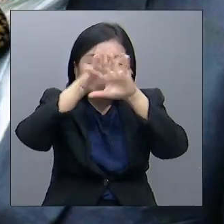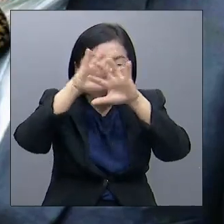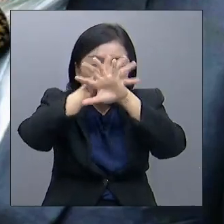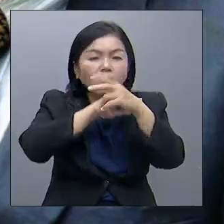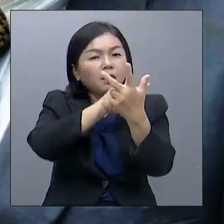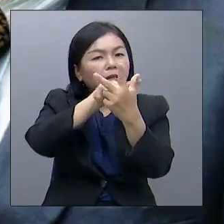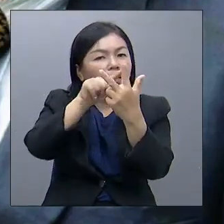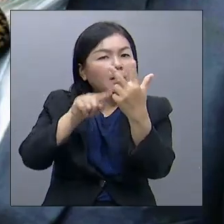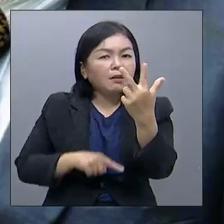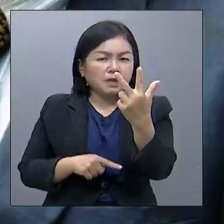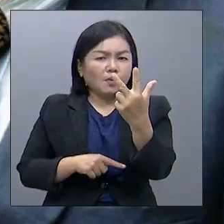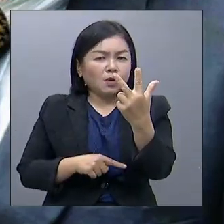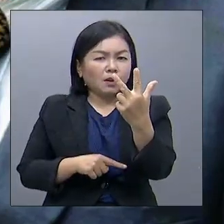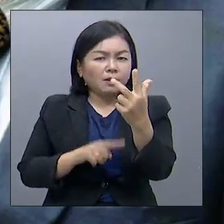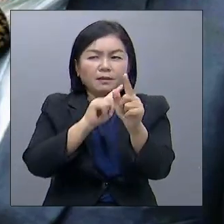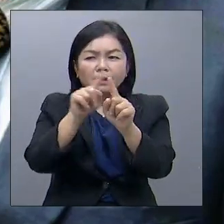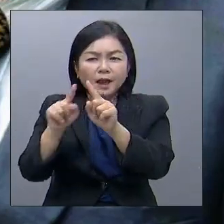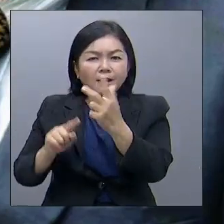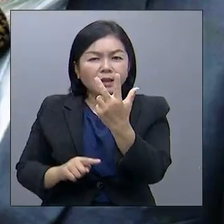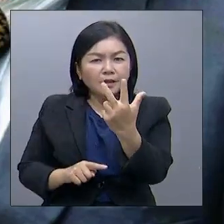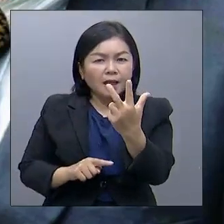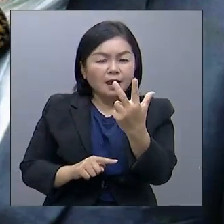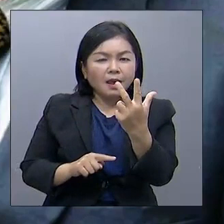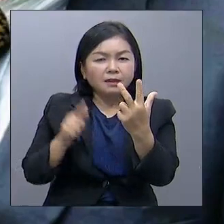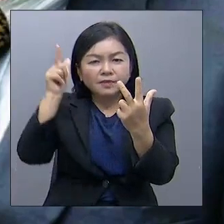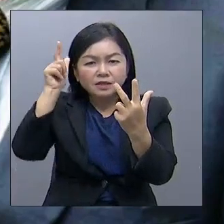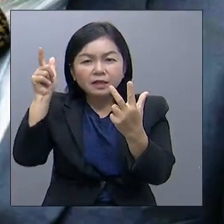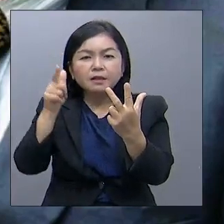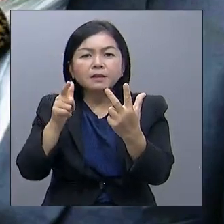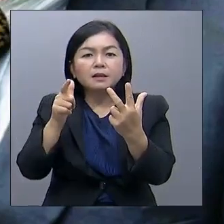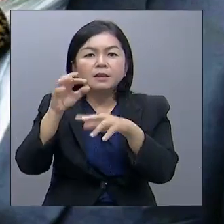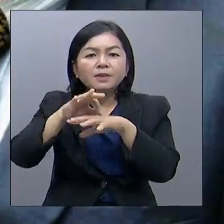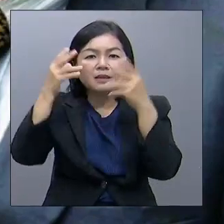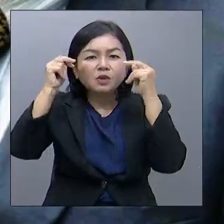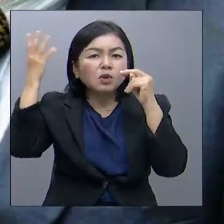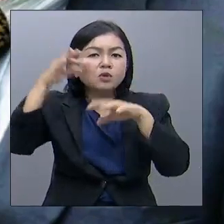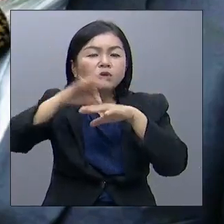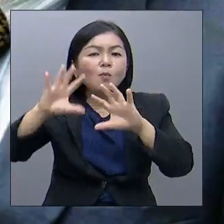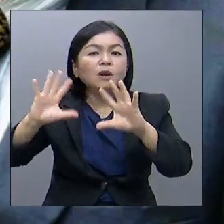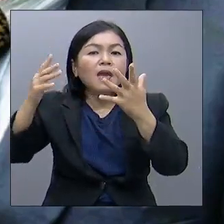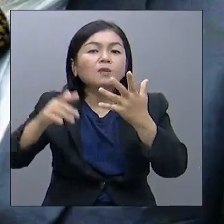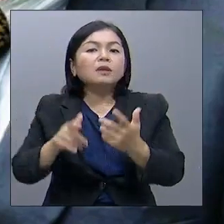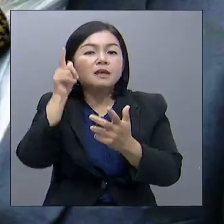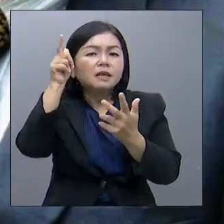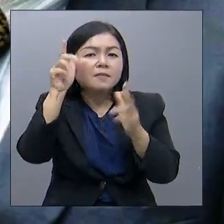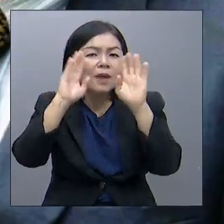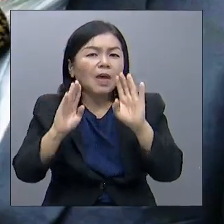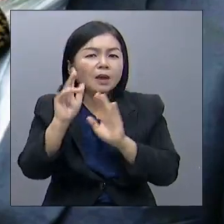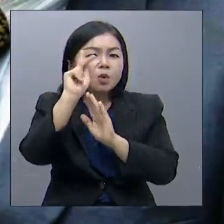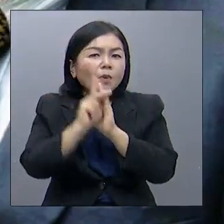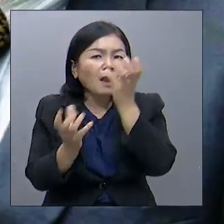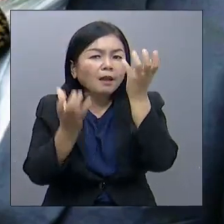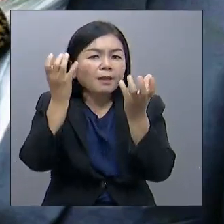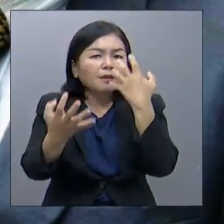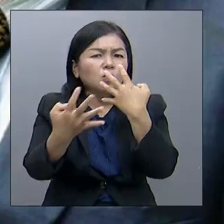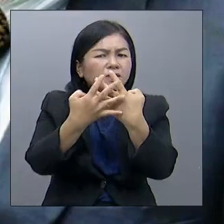สัมพันธ์และเหนือสิ่งอื่นใดกรณีของอดีตนายกทักษิณกำลังเป็นคำถามสำคัญถึงกระบวนการยุติธรรมที่ไม่เท่าเทียม